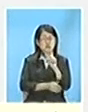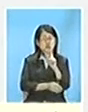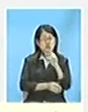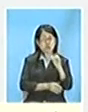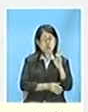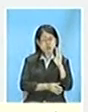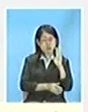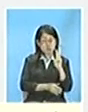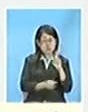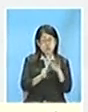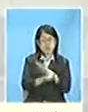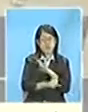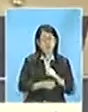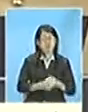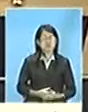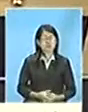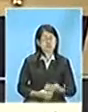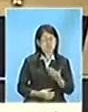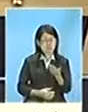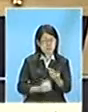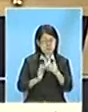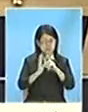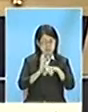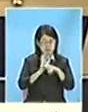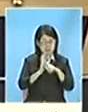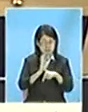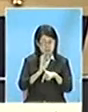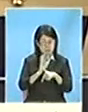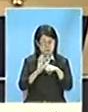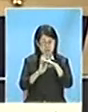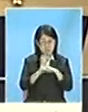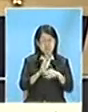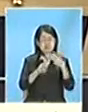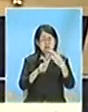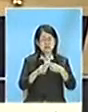บองค์ประชุมนะคะเชิญเลขาธิการวุฒิสภาค่ะรายชื่อค่ะ